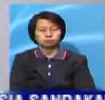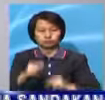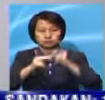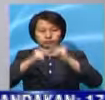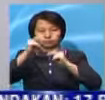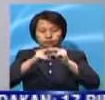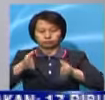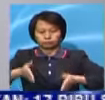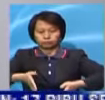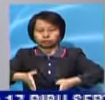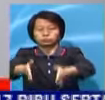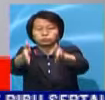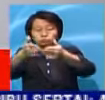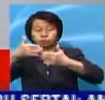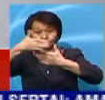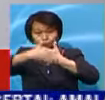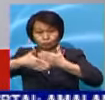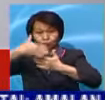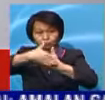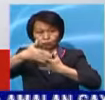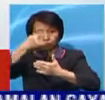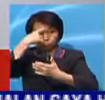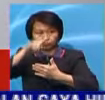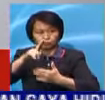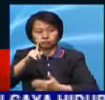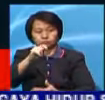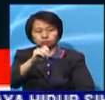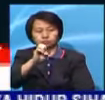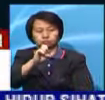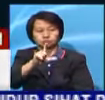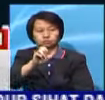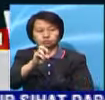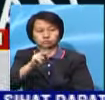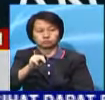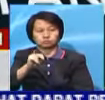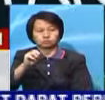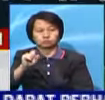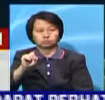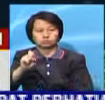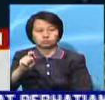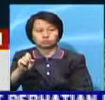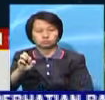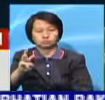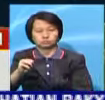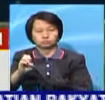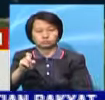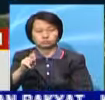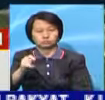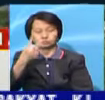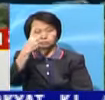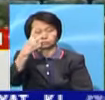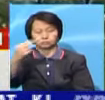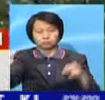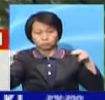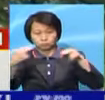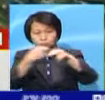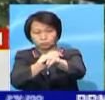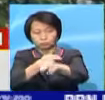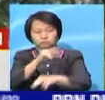Pembinaan lebuh raya Pan Borneo bagi jajaran Teluk Melano Sematan melibatkan jalan dua hala